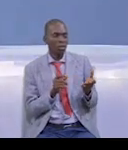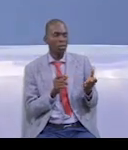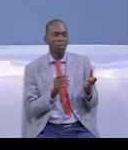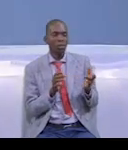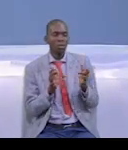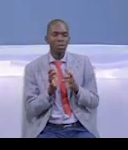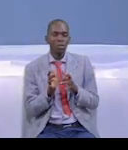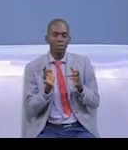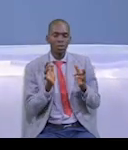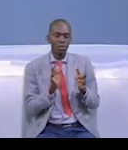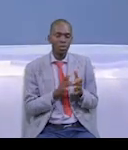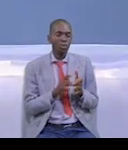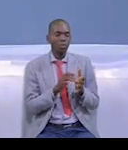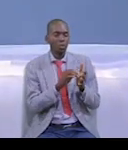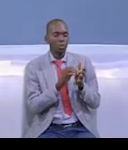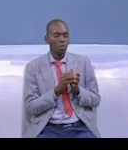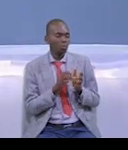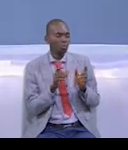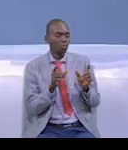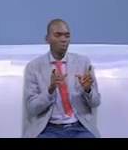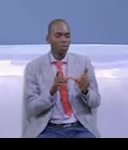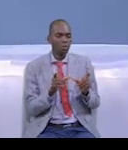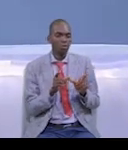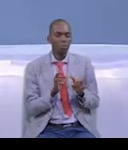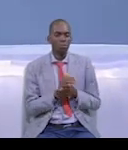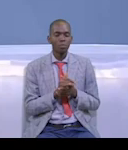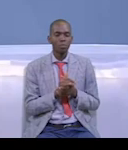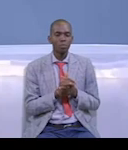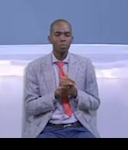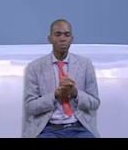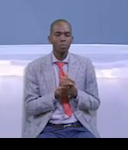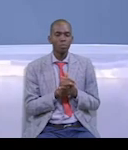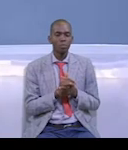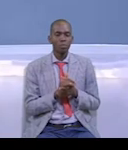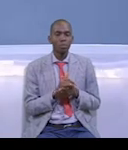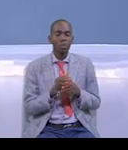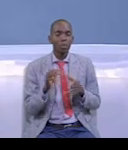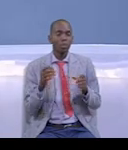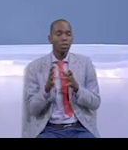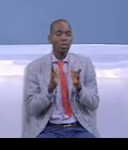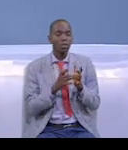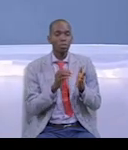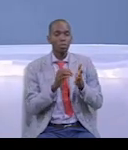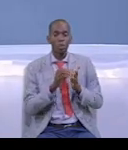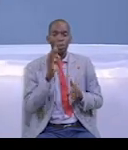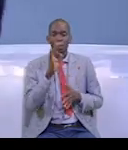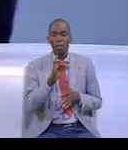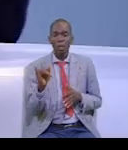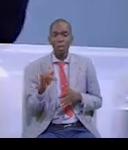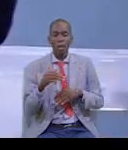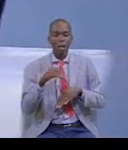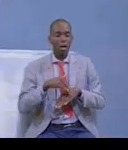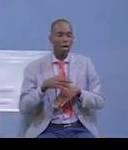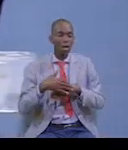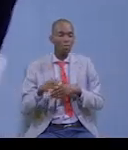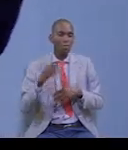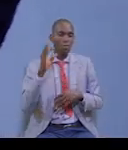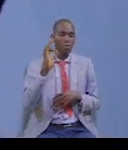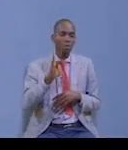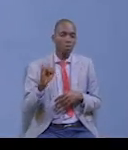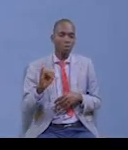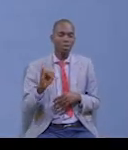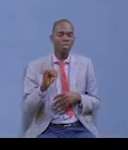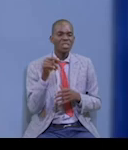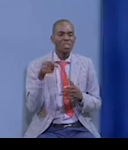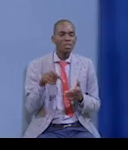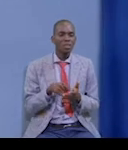Jesus preached. యేసు వాక్యాన్ని బోధించాడు. At the end of the preaching. ఆ బోధ యొక్క ముగింపులో. This is the